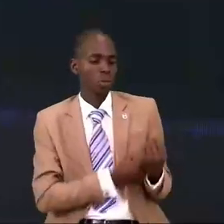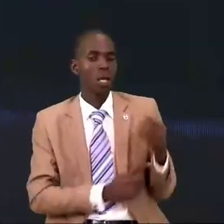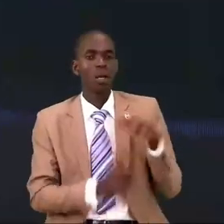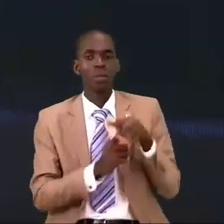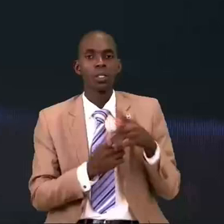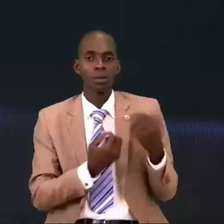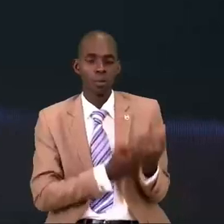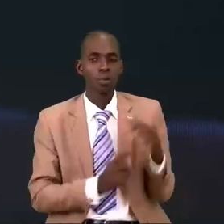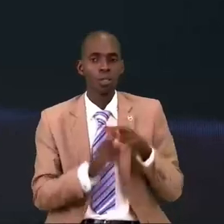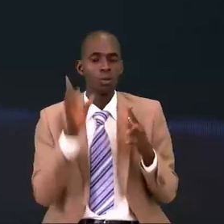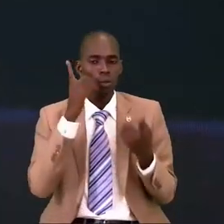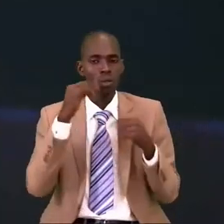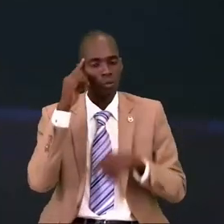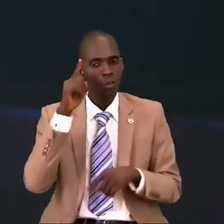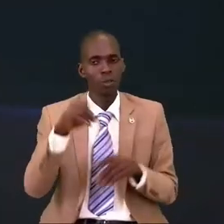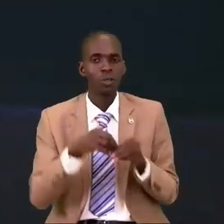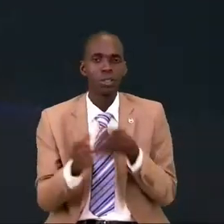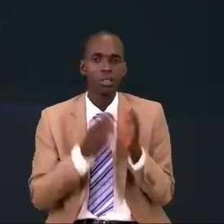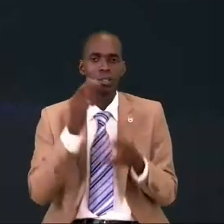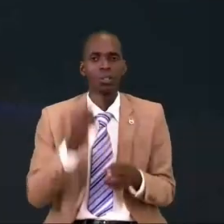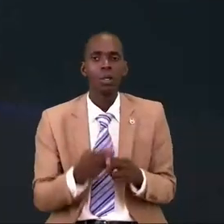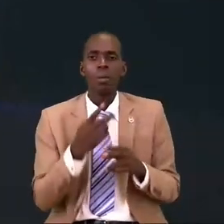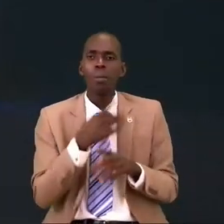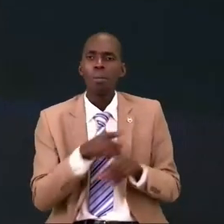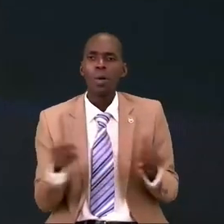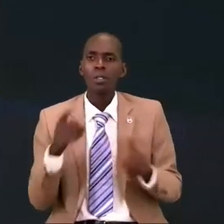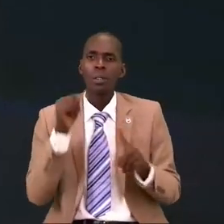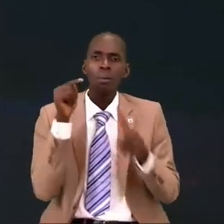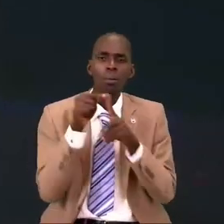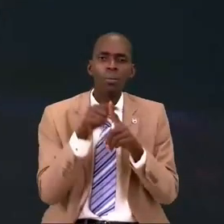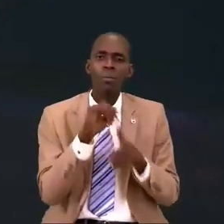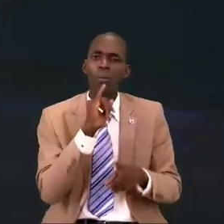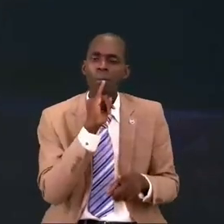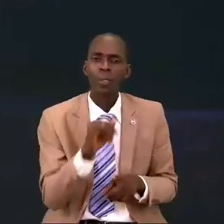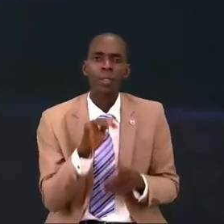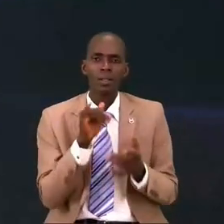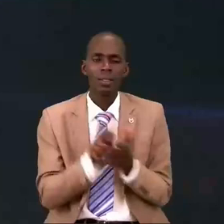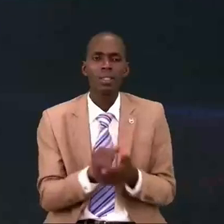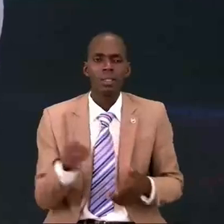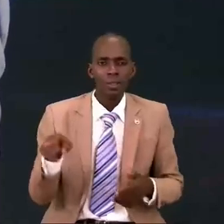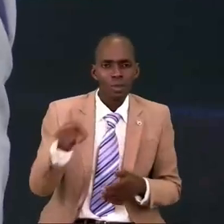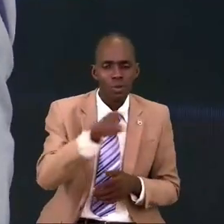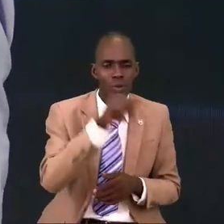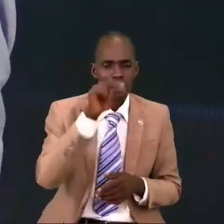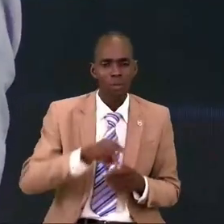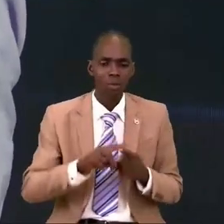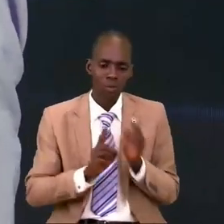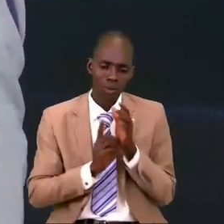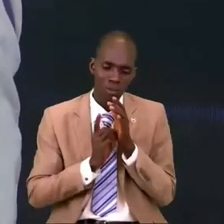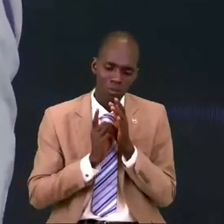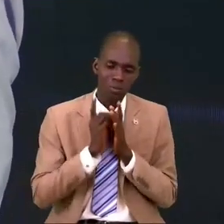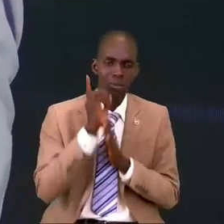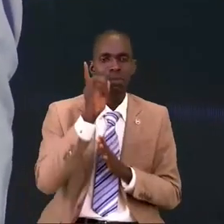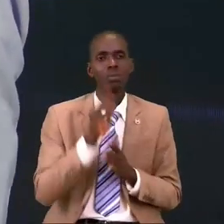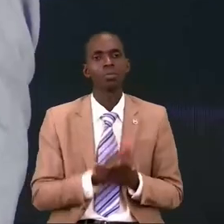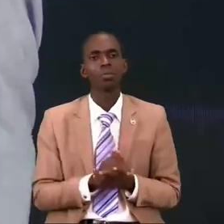qu'il devait cultiver le courage. Tu dois le cultiver aussi. Si tu lis toujours les